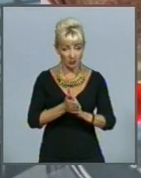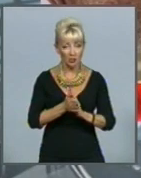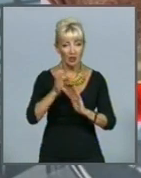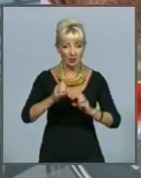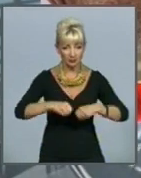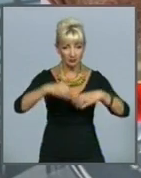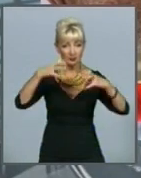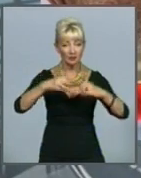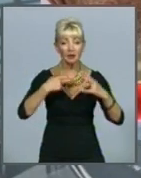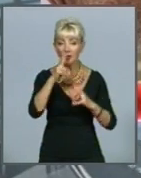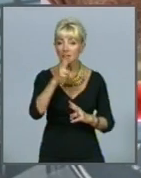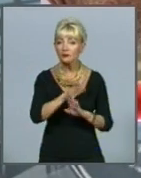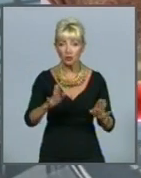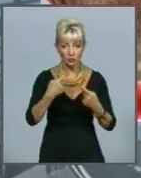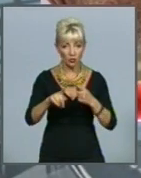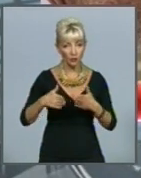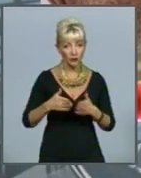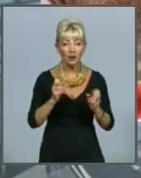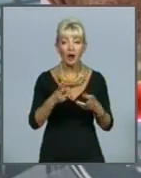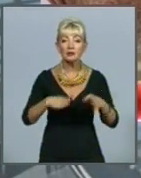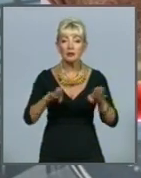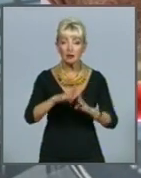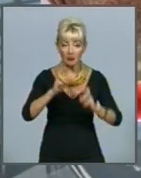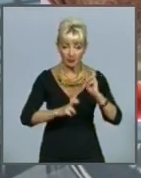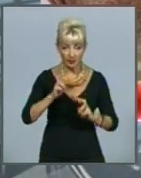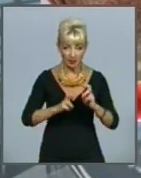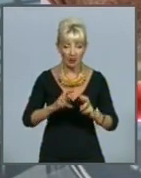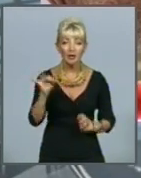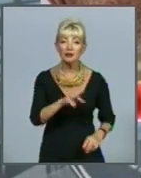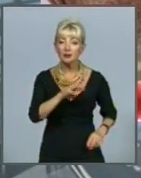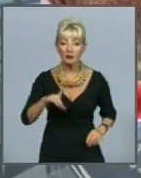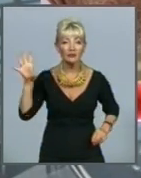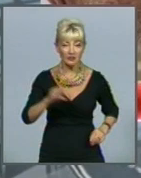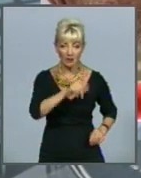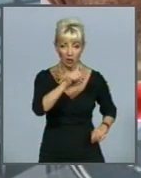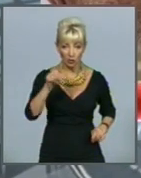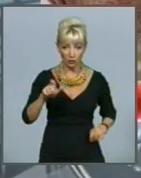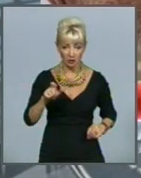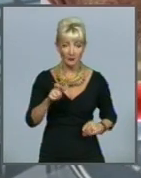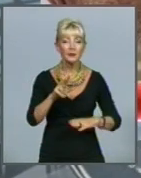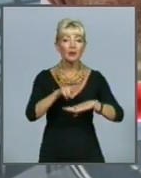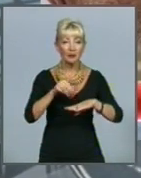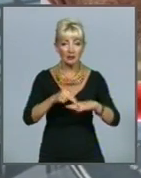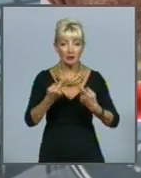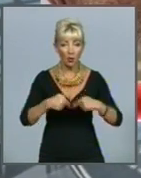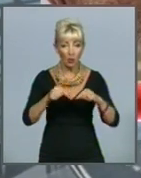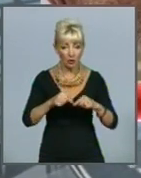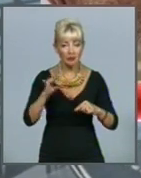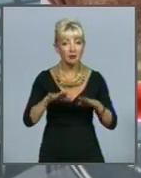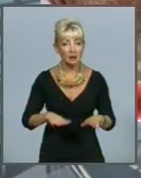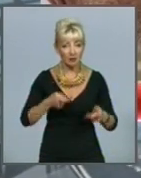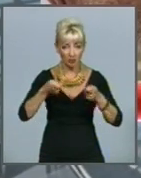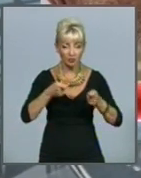выхода, кроме как закрытия предприятия. И мы, все горожане, правоохранительные органы, местные власти и народные